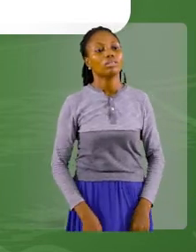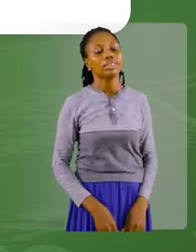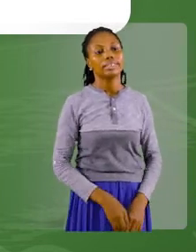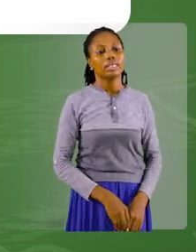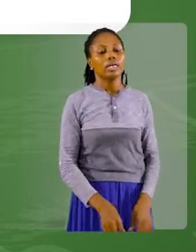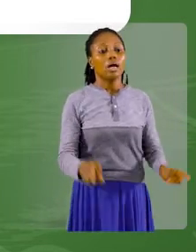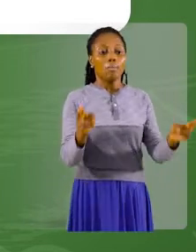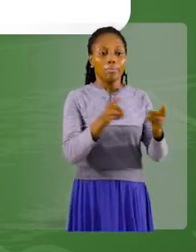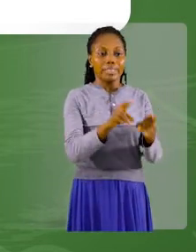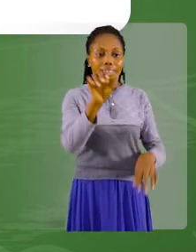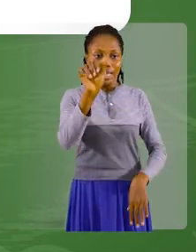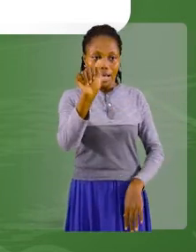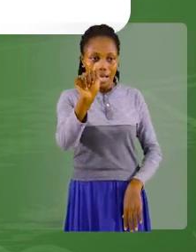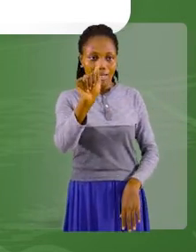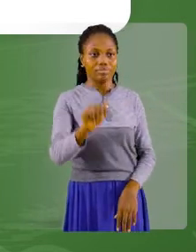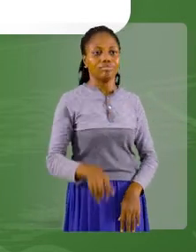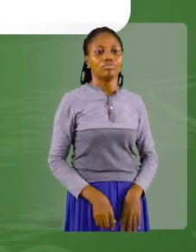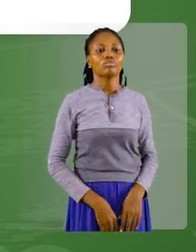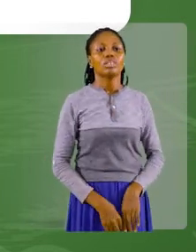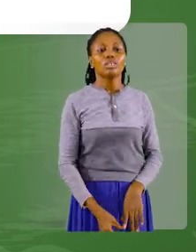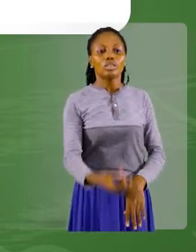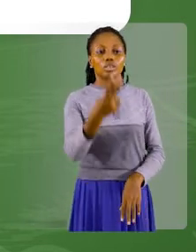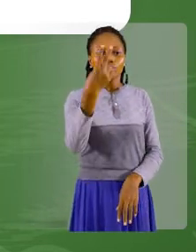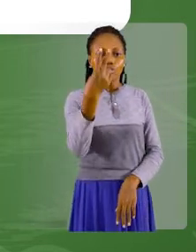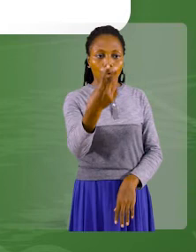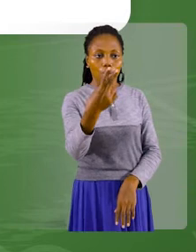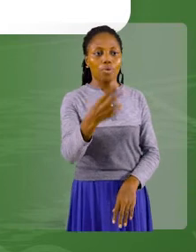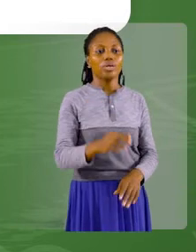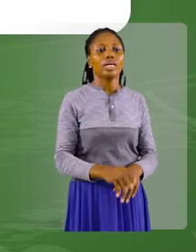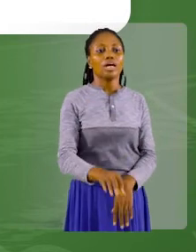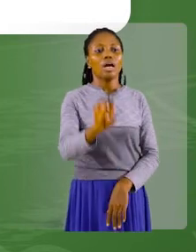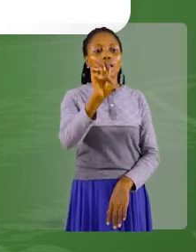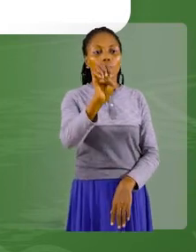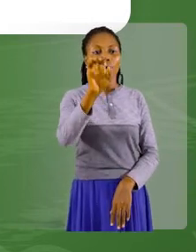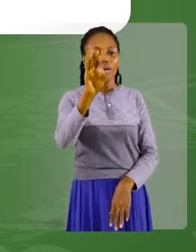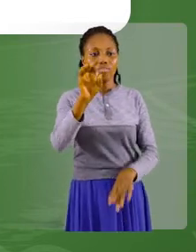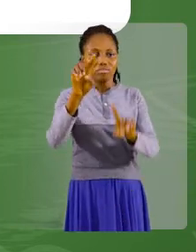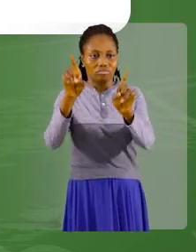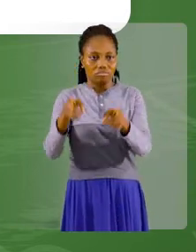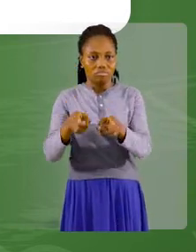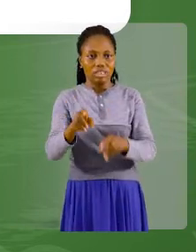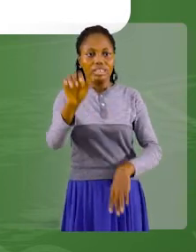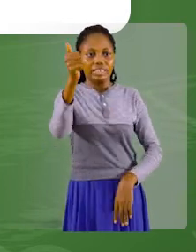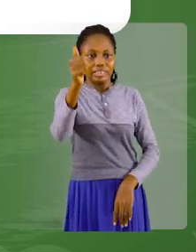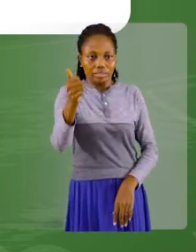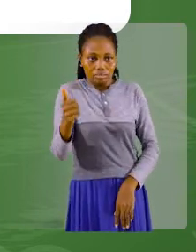a, le vecteur 2EF a pour coordonnées 10, 4.